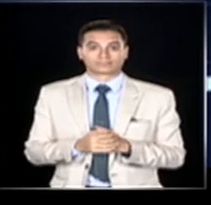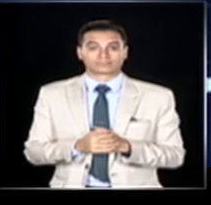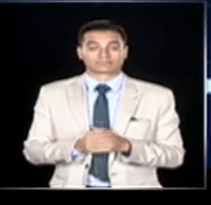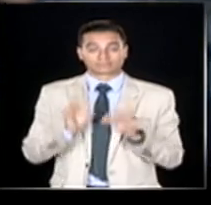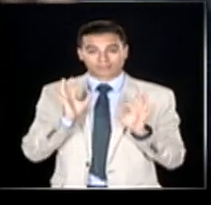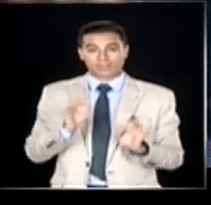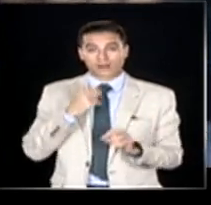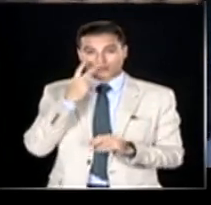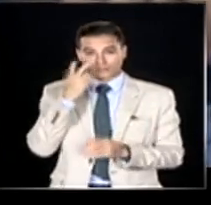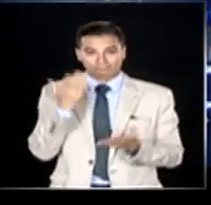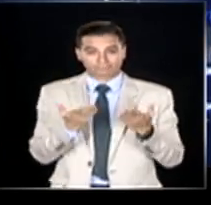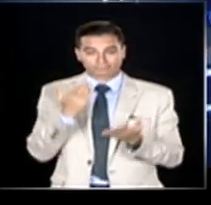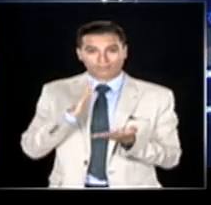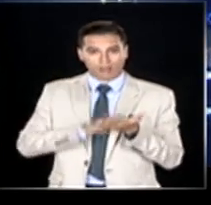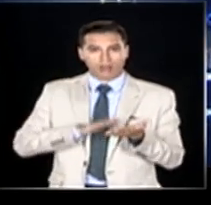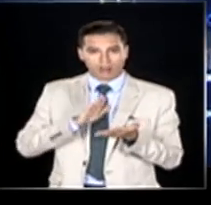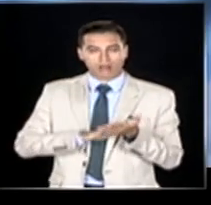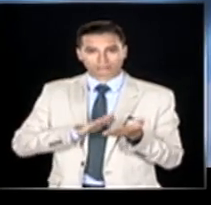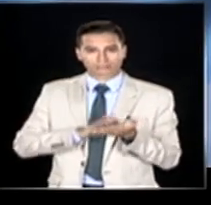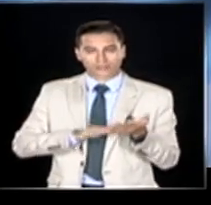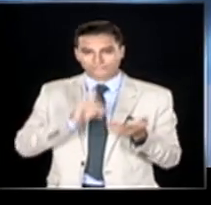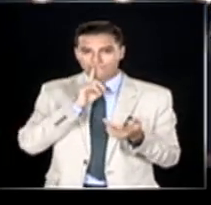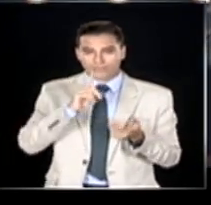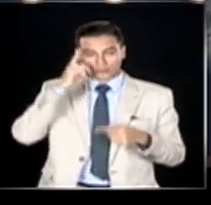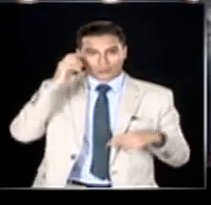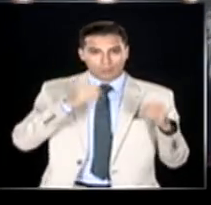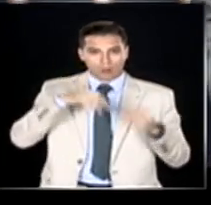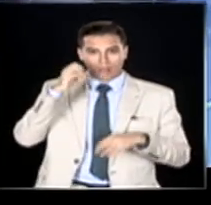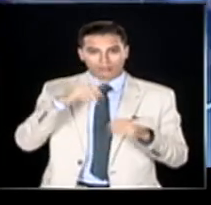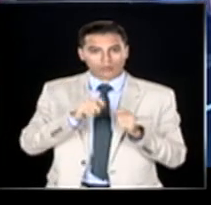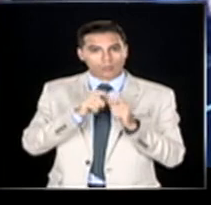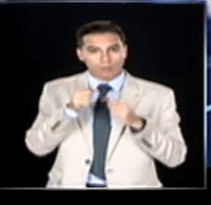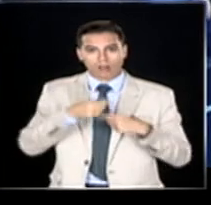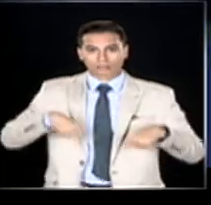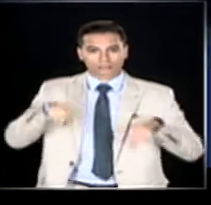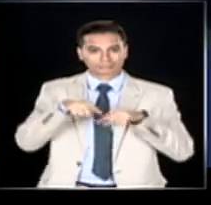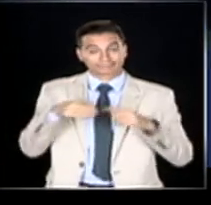طبعا الأجواء داخل الاستوديو جميلة، ولكن التوتر واضع على الجميع.